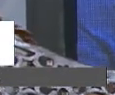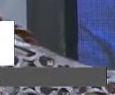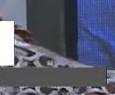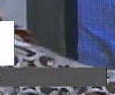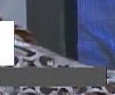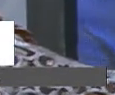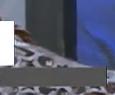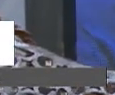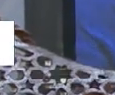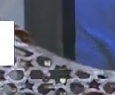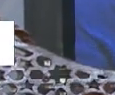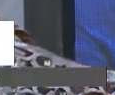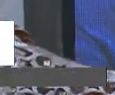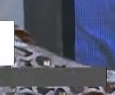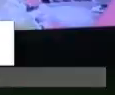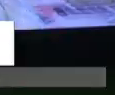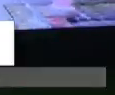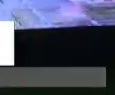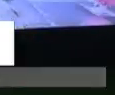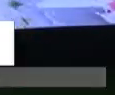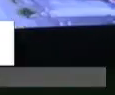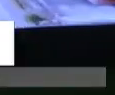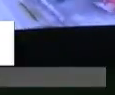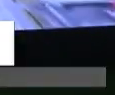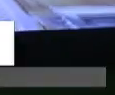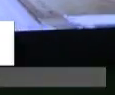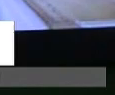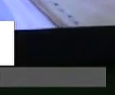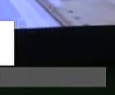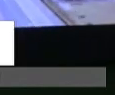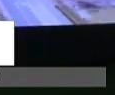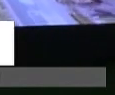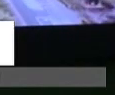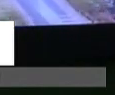RM440,000 pekebun kecil getah dapat manfaat.